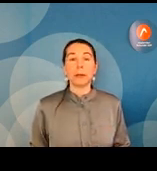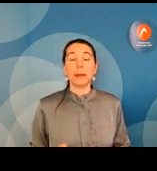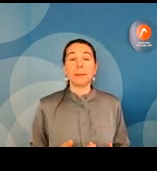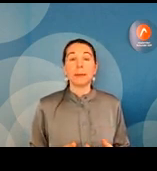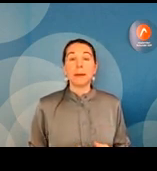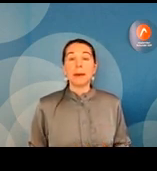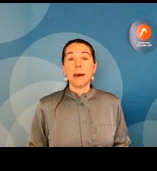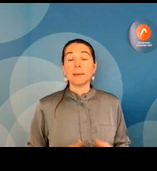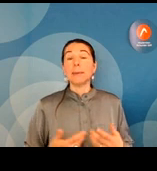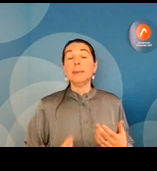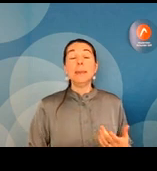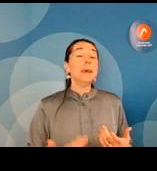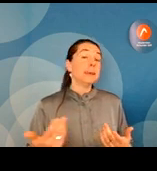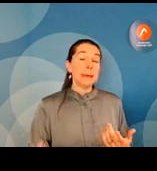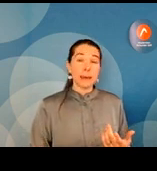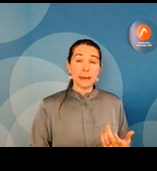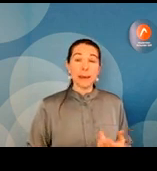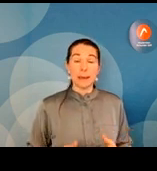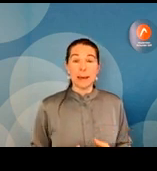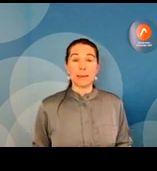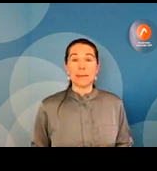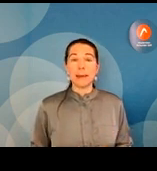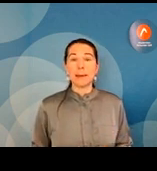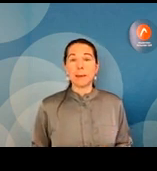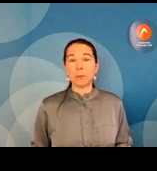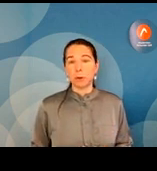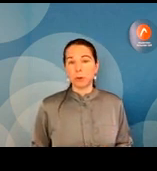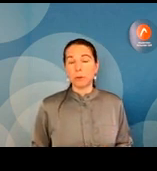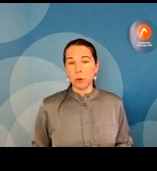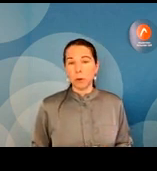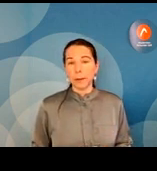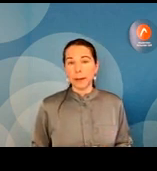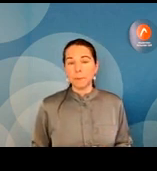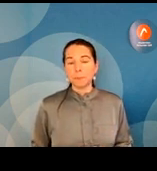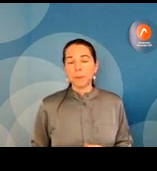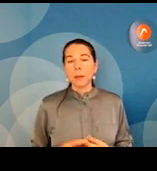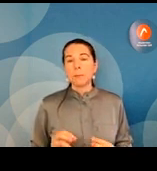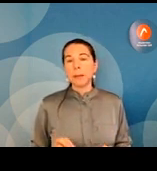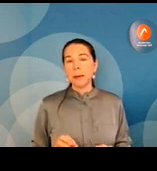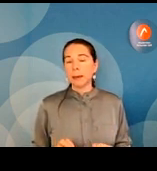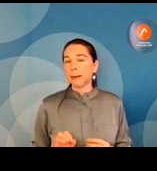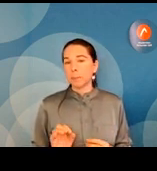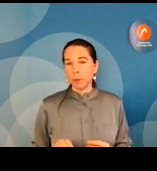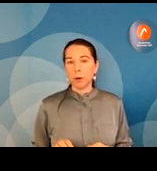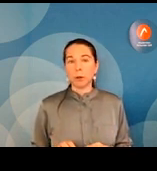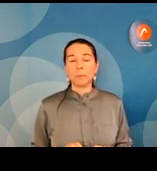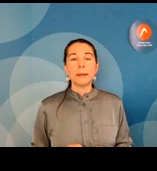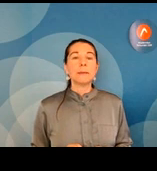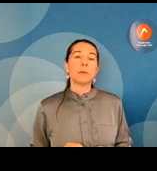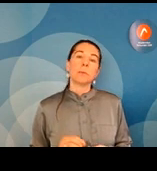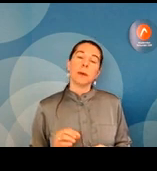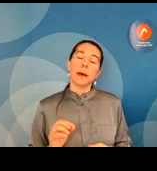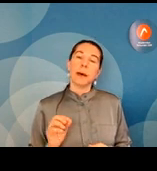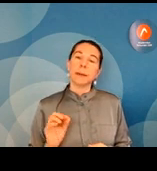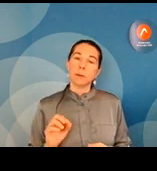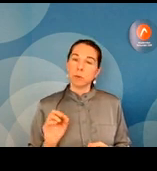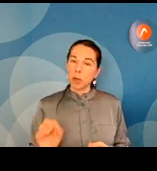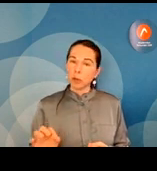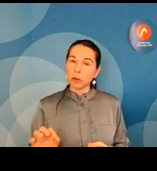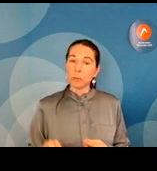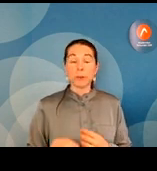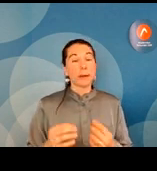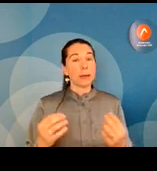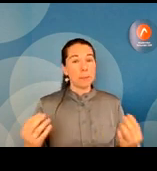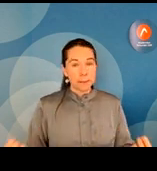också en möjlighet att neka en anställning på grund av ålder. Men det handlar bara om den som är den